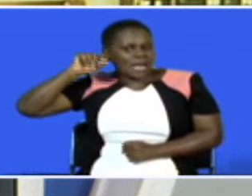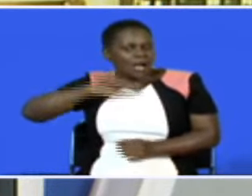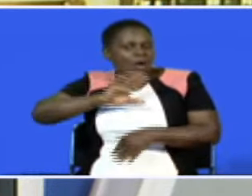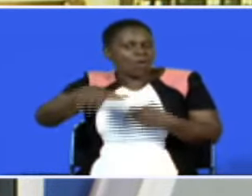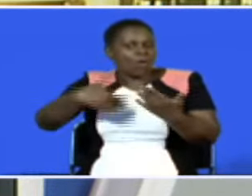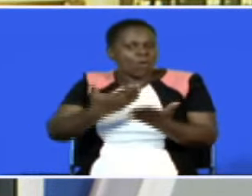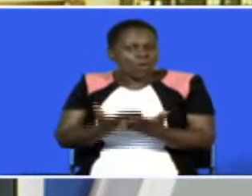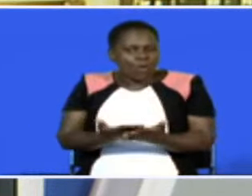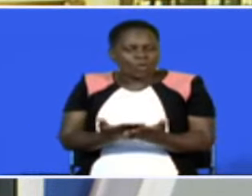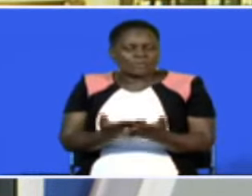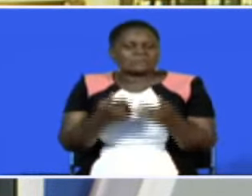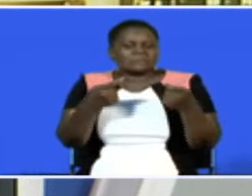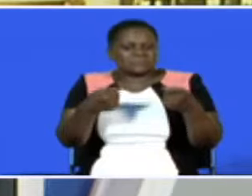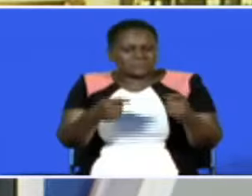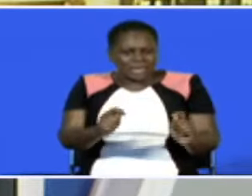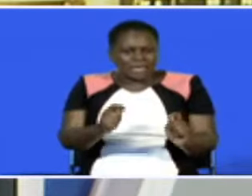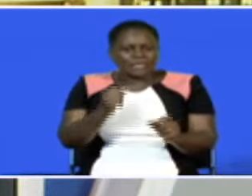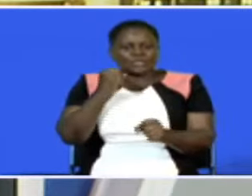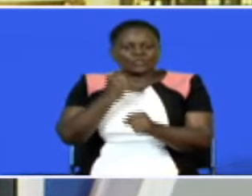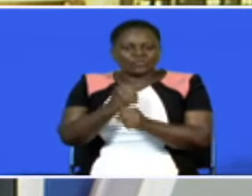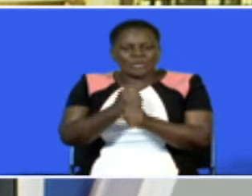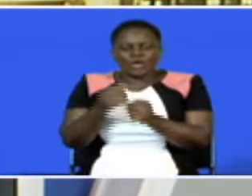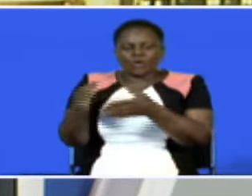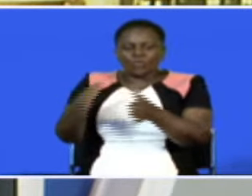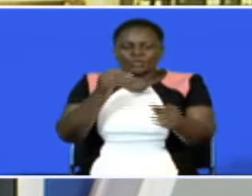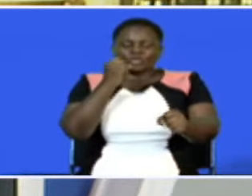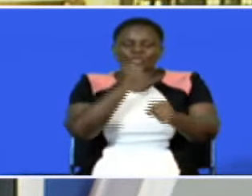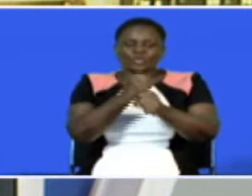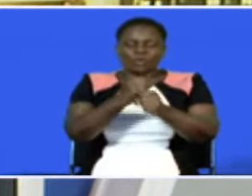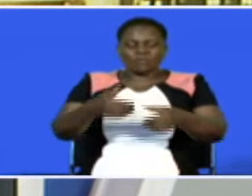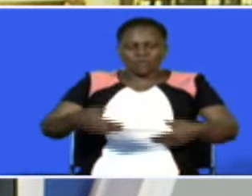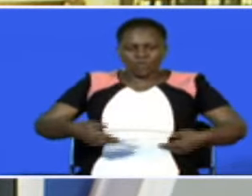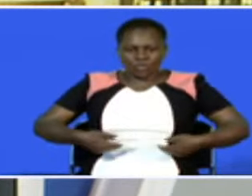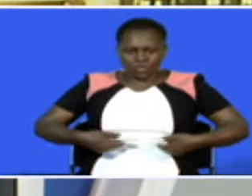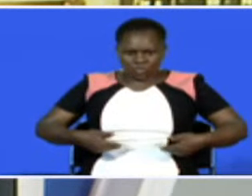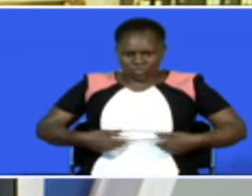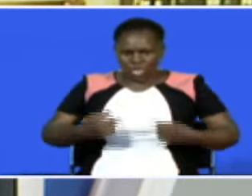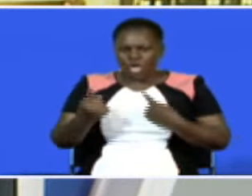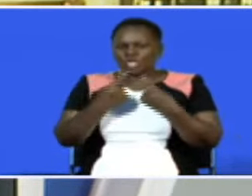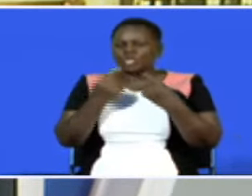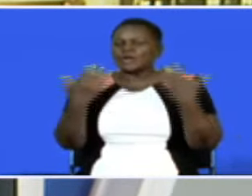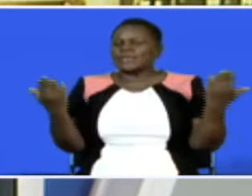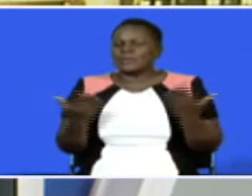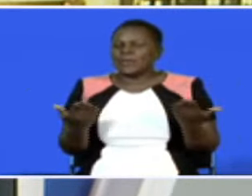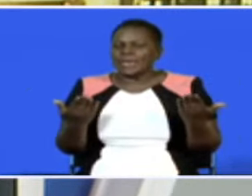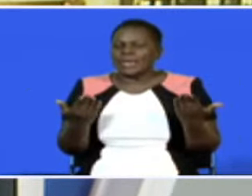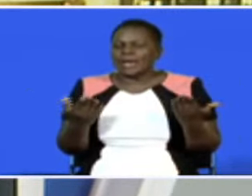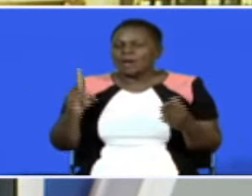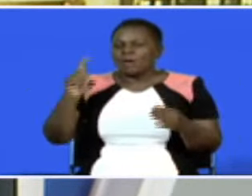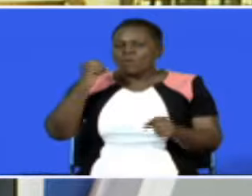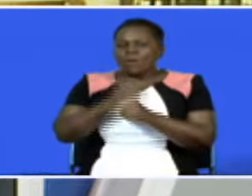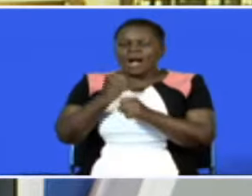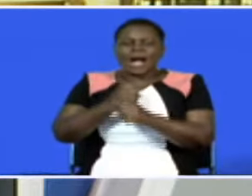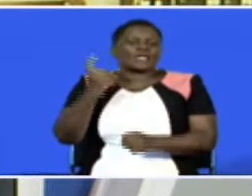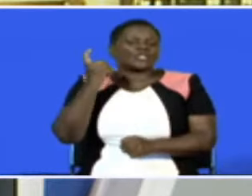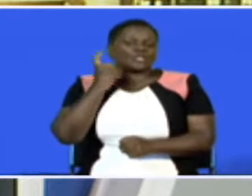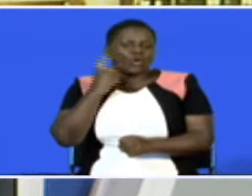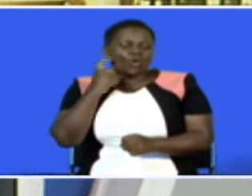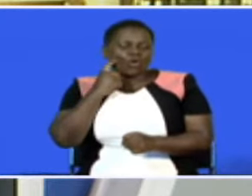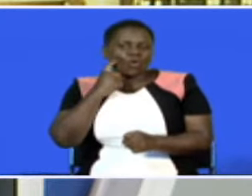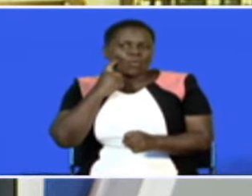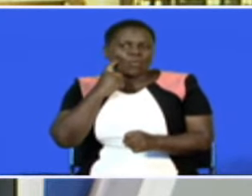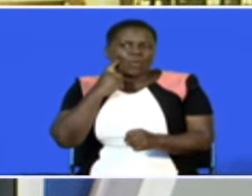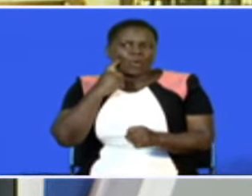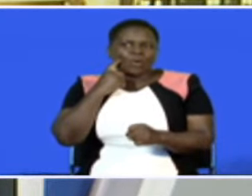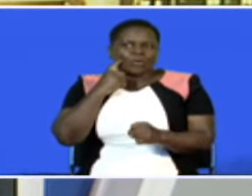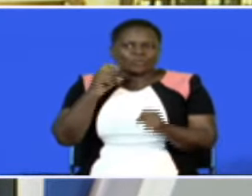yote ni katika juhudi za kutengeneza nafasi za ajira kwa vijana. Alikuwa akizungumza katika warsha ya siku moja ambayo iliyoitwa